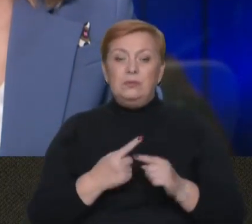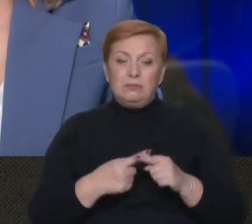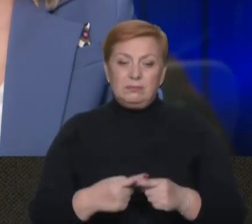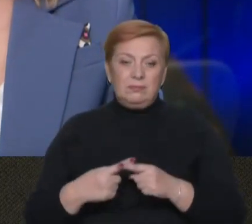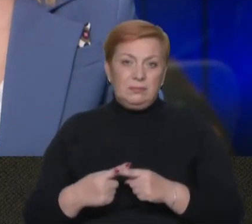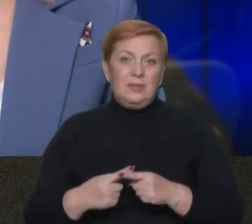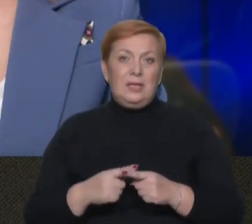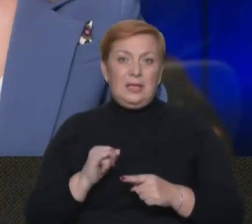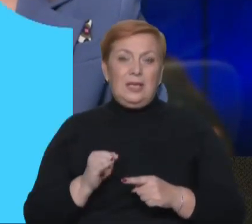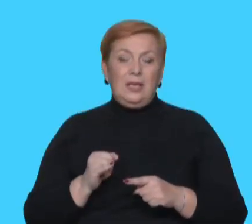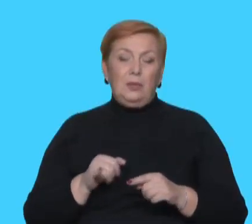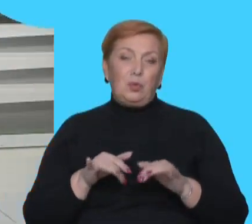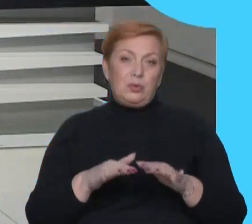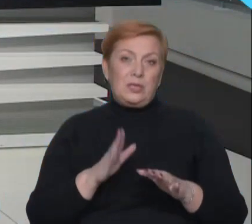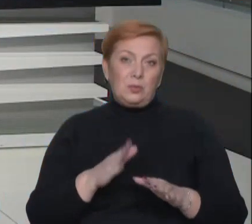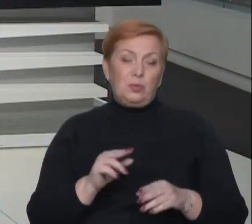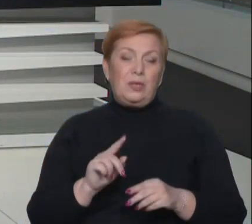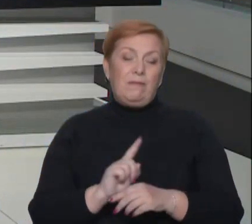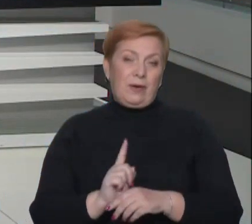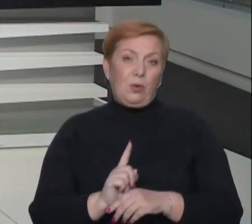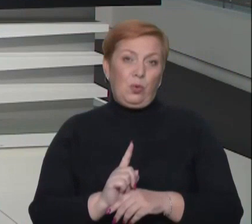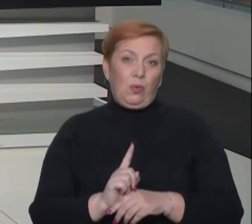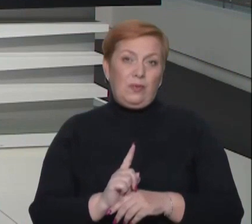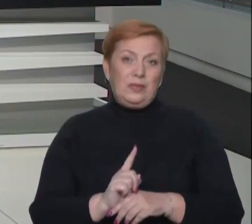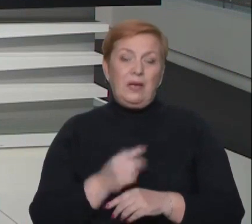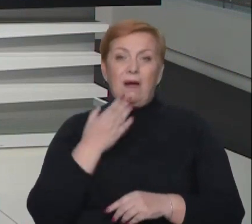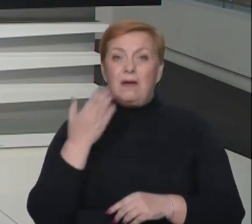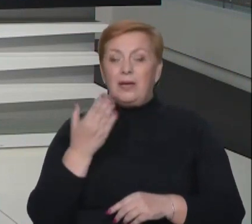врегульований Андрій девченко був з нами наживо речник державно прикордонної служби України